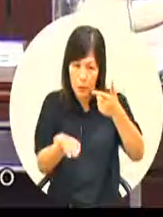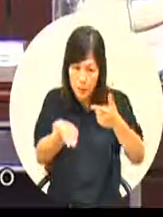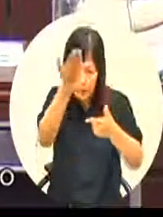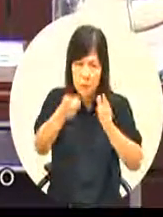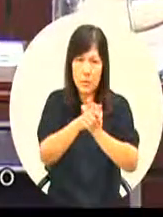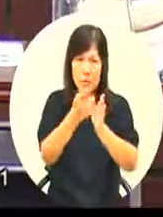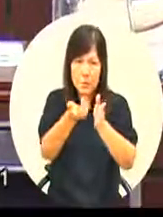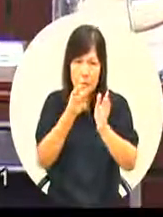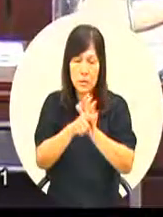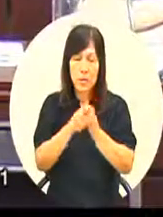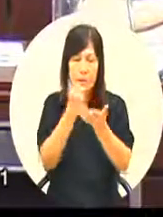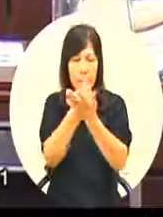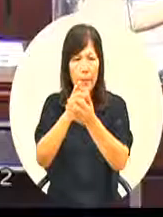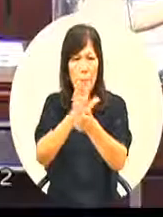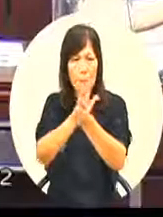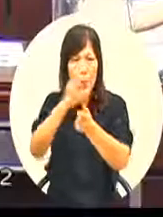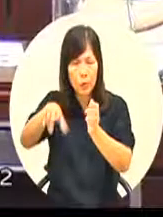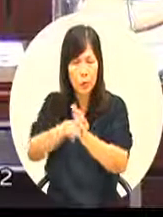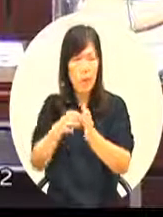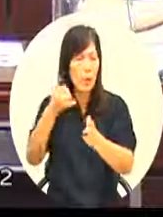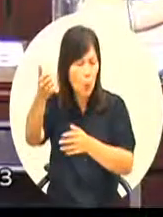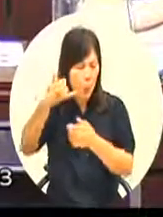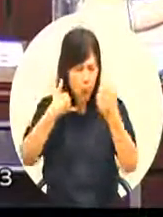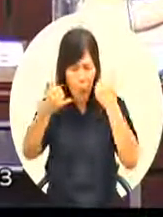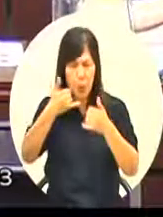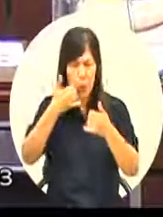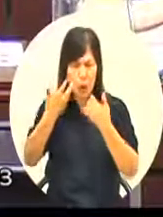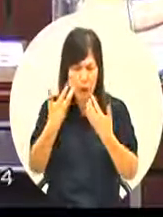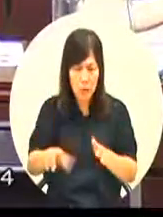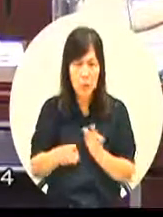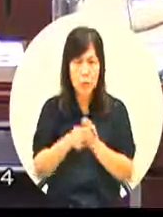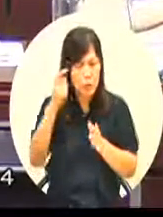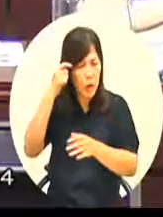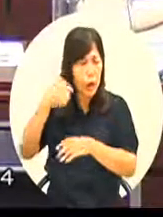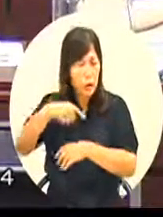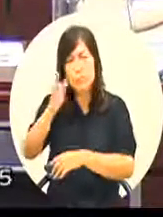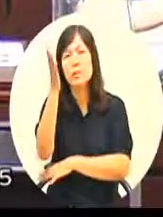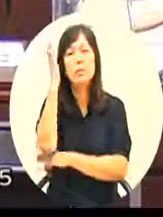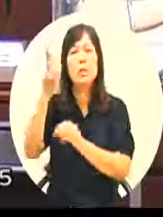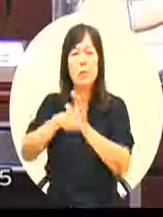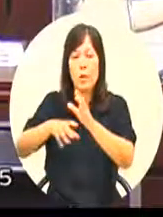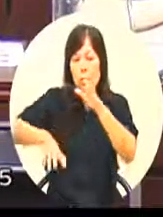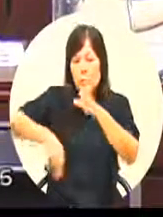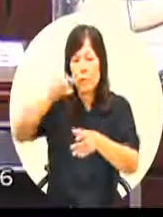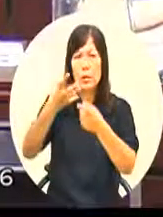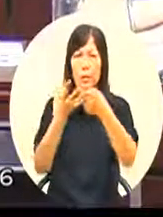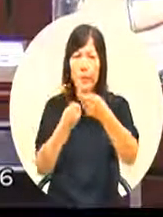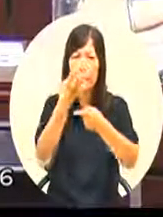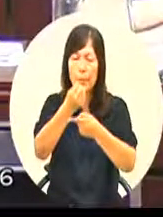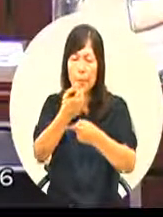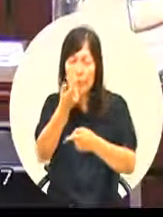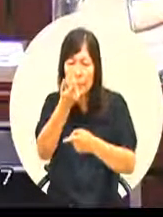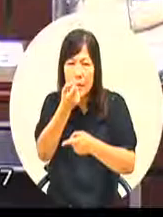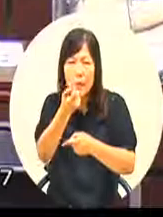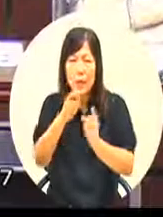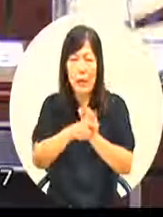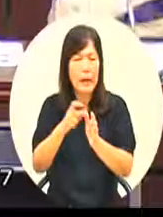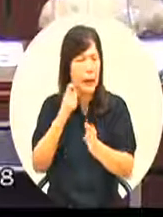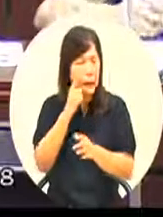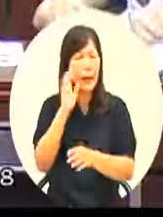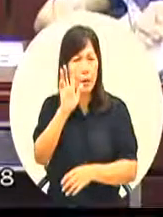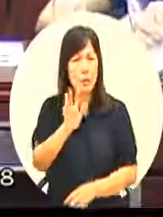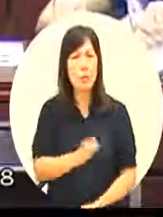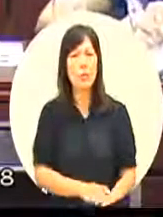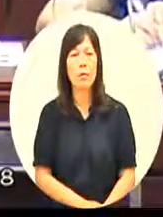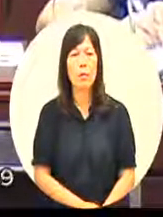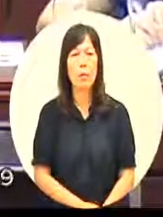到太多的这个陈情的电话，就是要进入这个公幼的抽签的比例呢，非常的低，非常的困难哦。所以